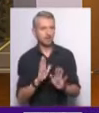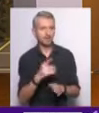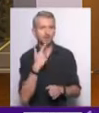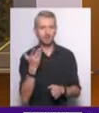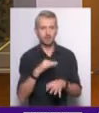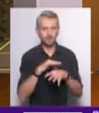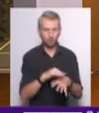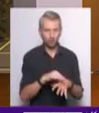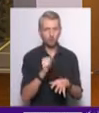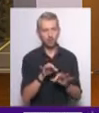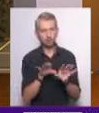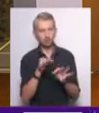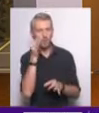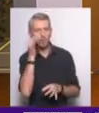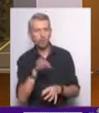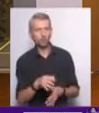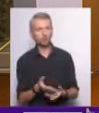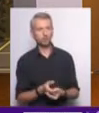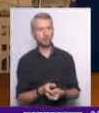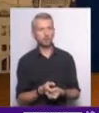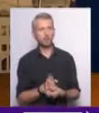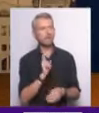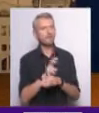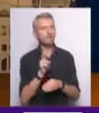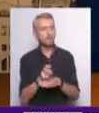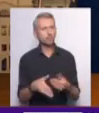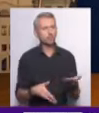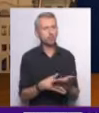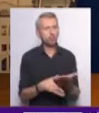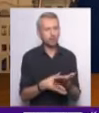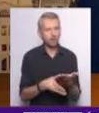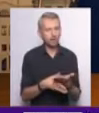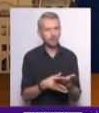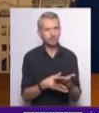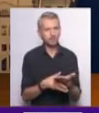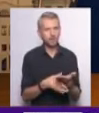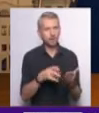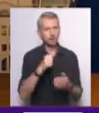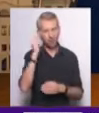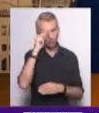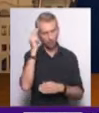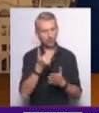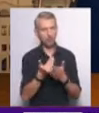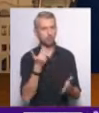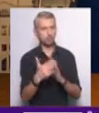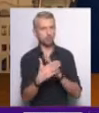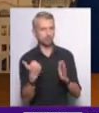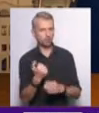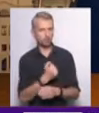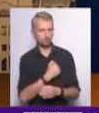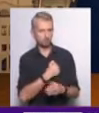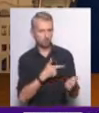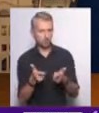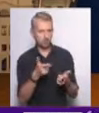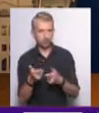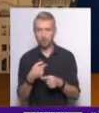лекції проводити, а ділитися досвідом, відвідувати, допомагати на уроках до призовної підготовки. Так, в цьому